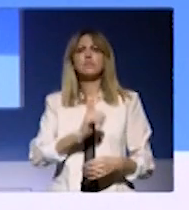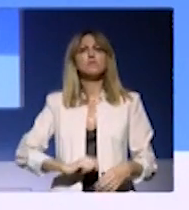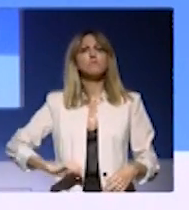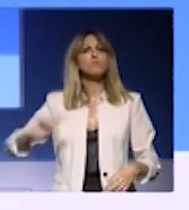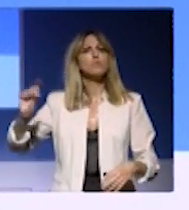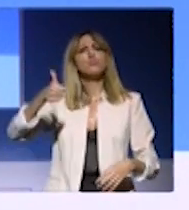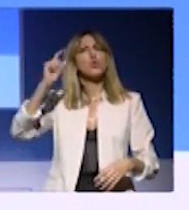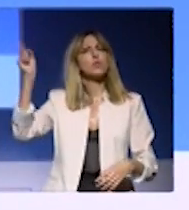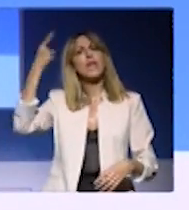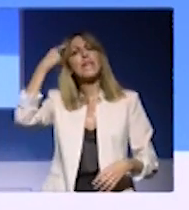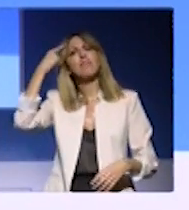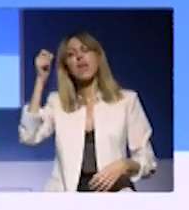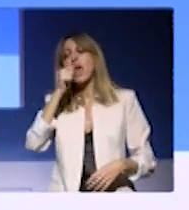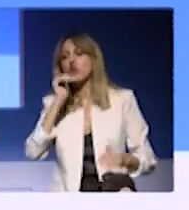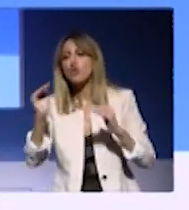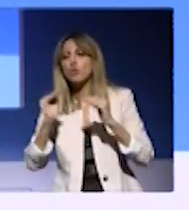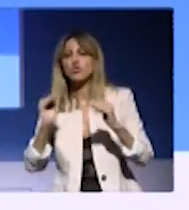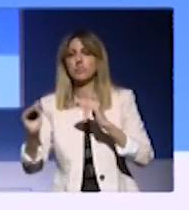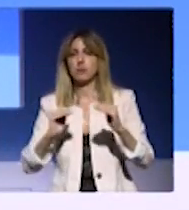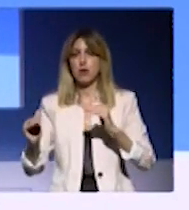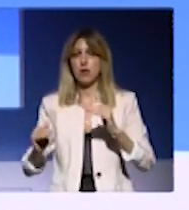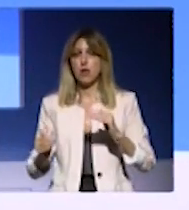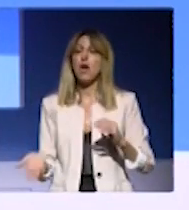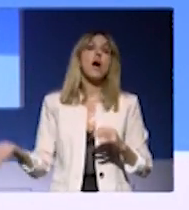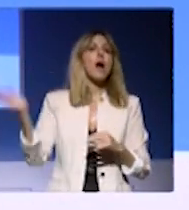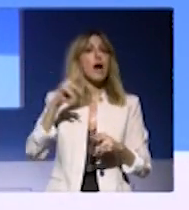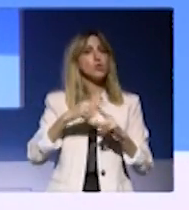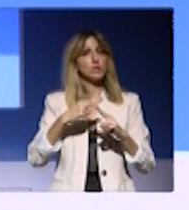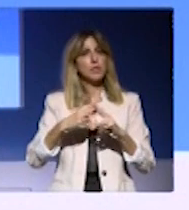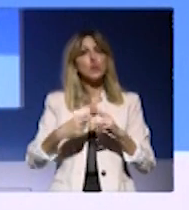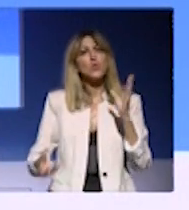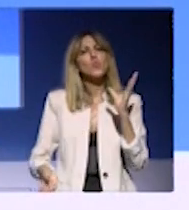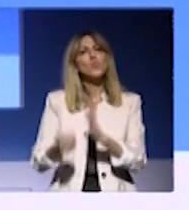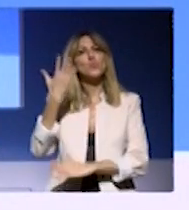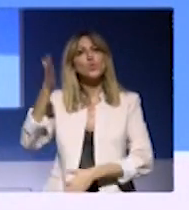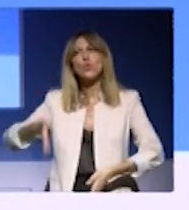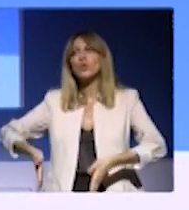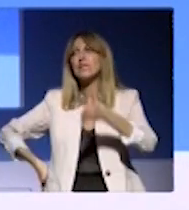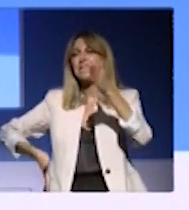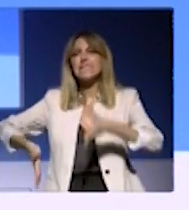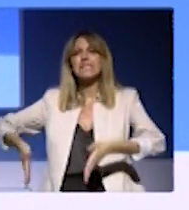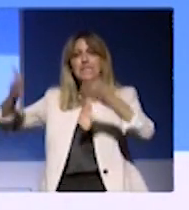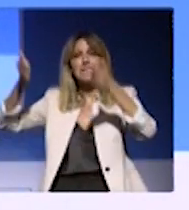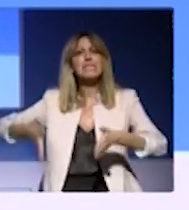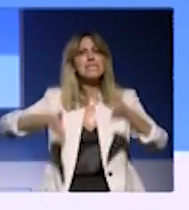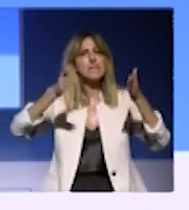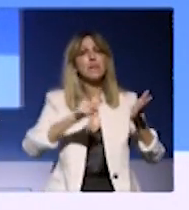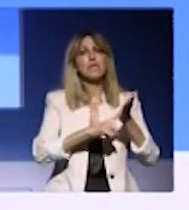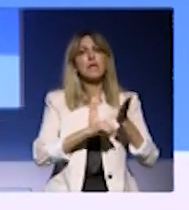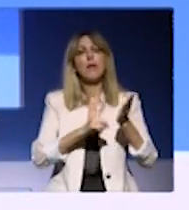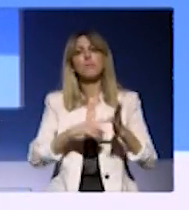θα κατασκευάζουμε τα σύγχρονα κτίρια, ενσωματώνοντας τις πιο σύγχρονες βιοκλιματικές